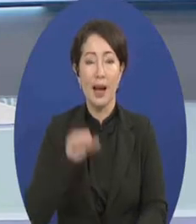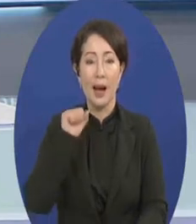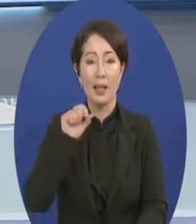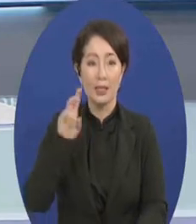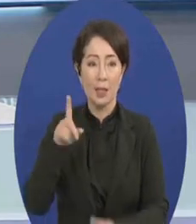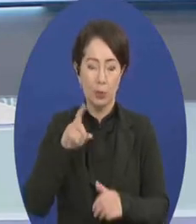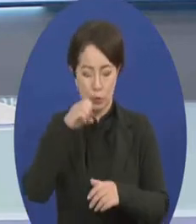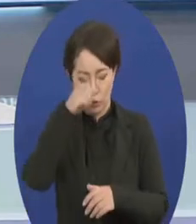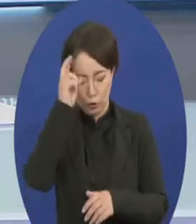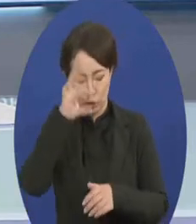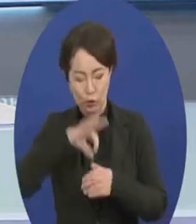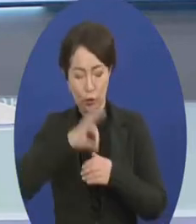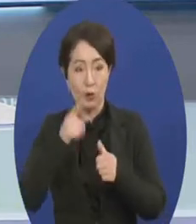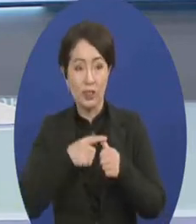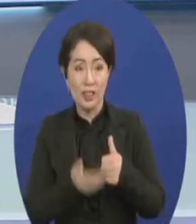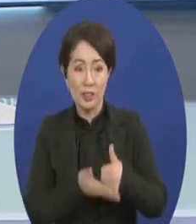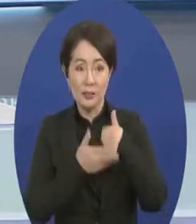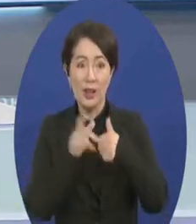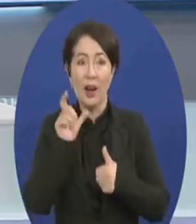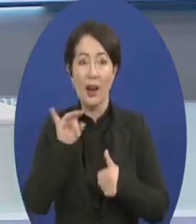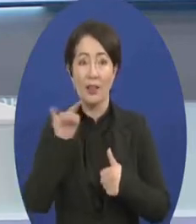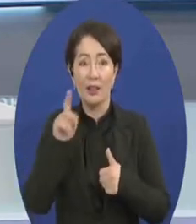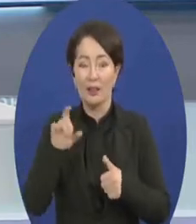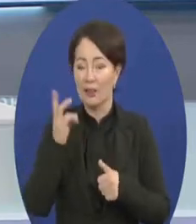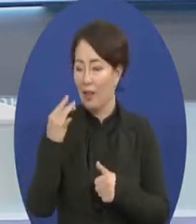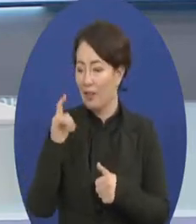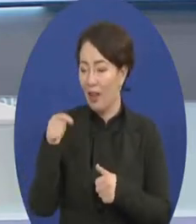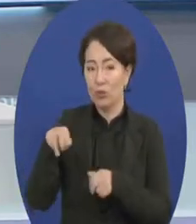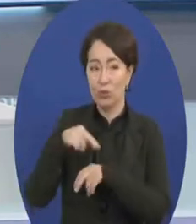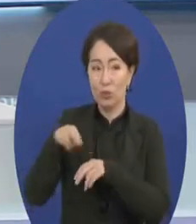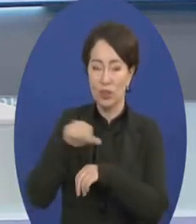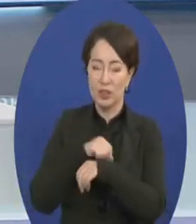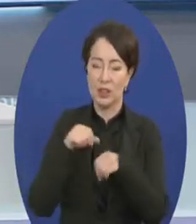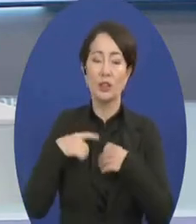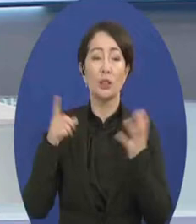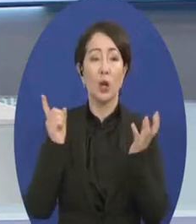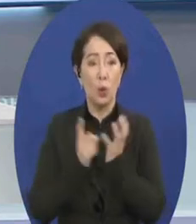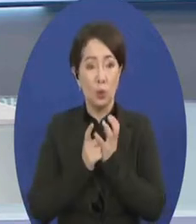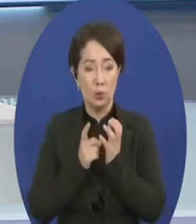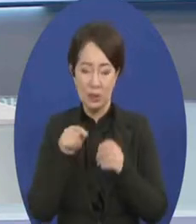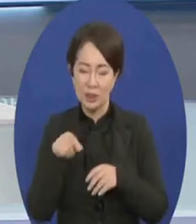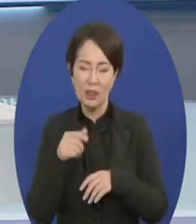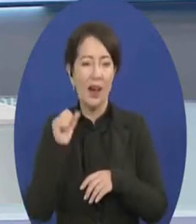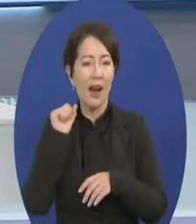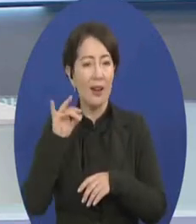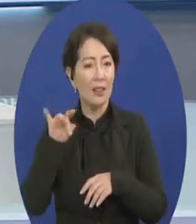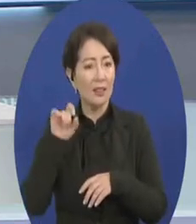Арчсан намаас ерөнхийлөгчийн сонгуульд нэр дэвшигч Эрдэнэ Налах дүүргийн иргэд сонгогчтой уулзлаа. Налахын иргэд